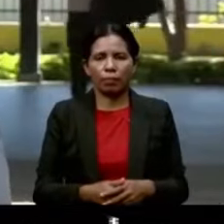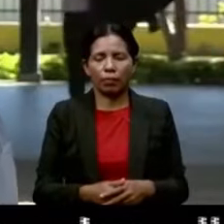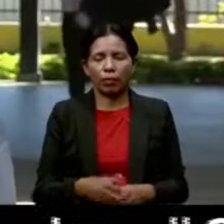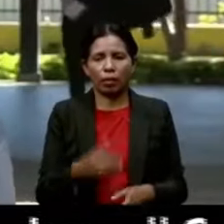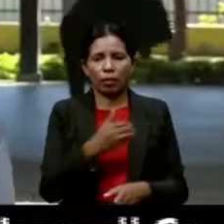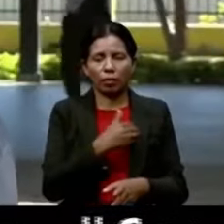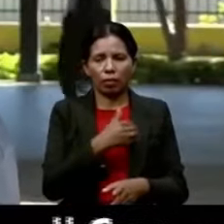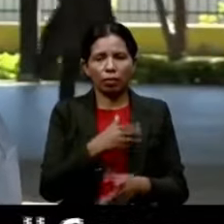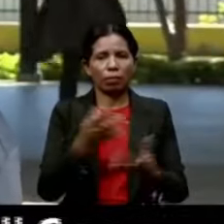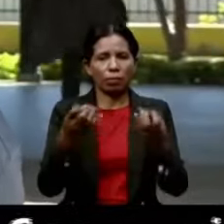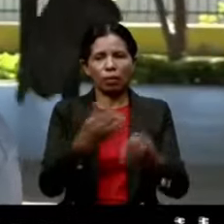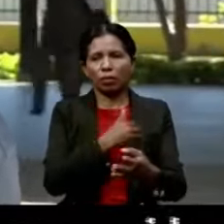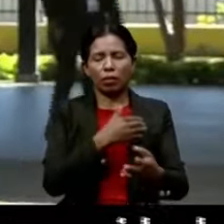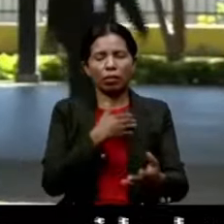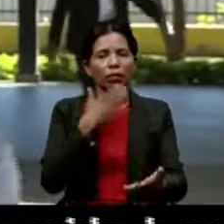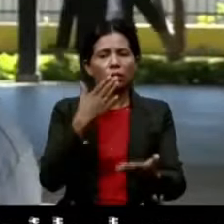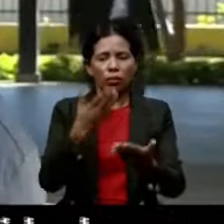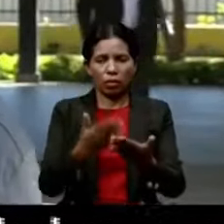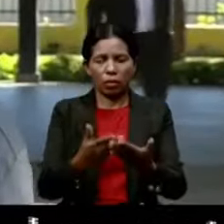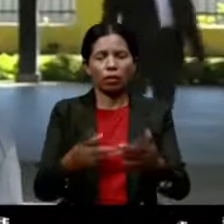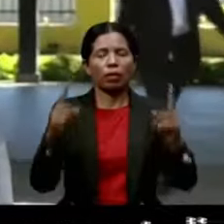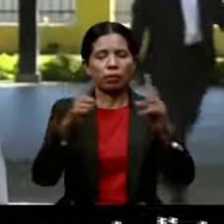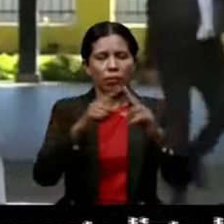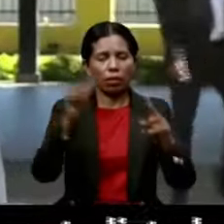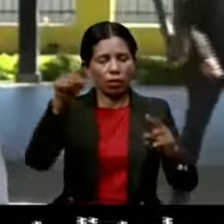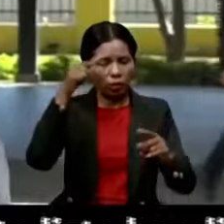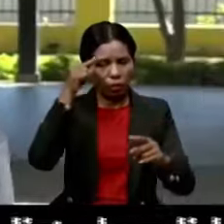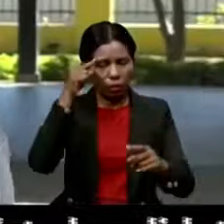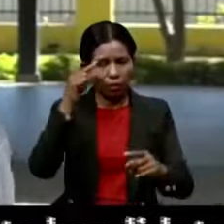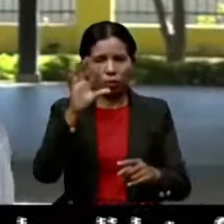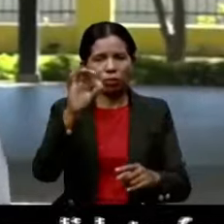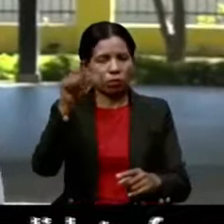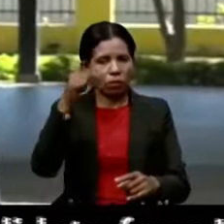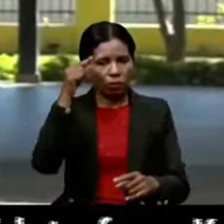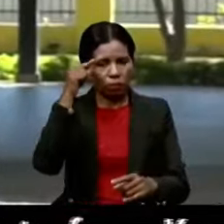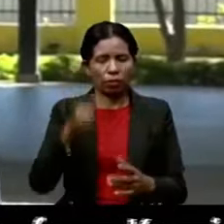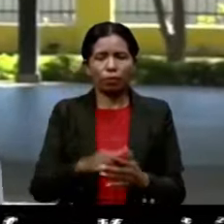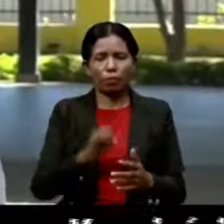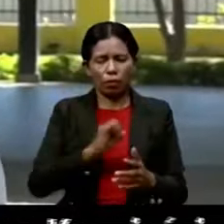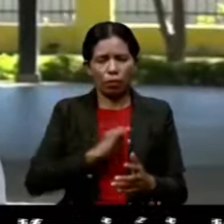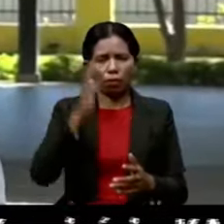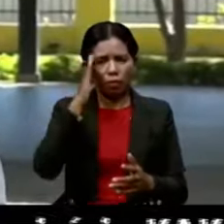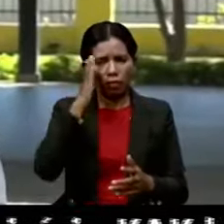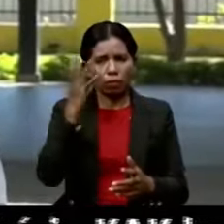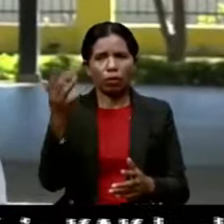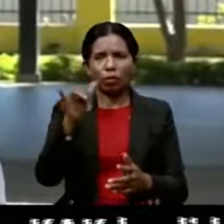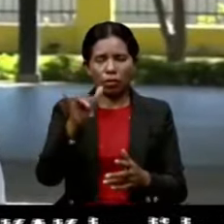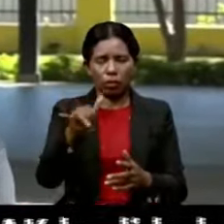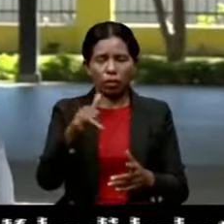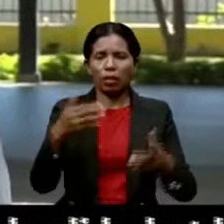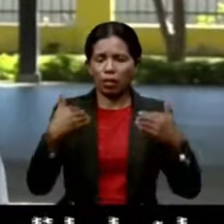sidau buat barak sidau diak ba governo nono governo hanen sira